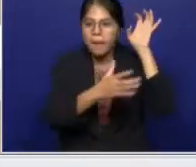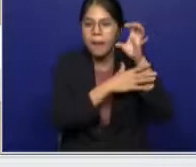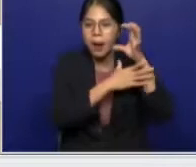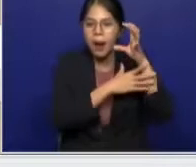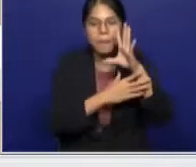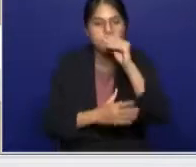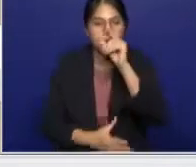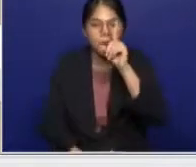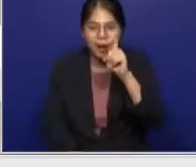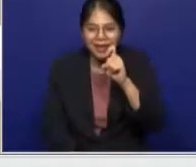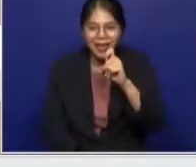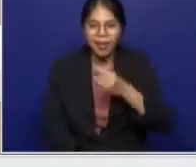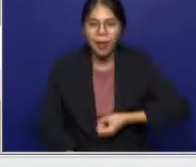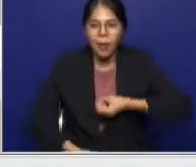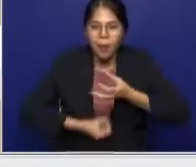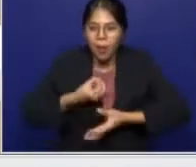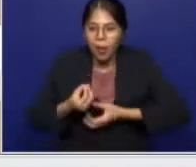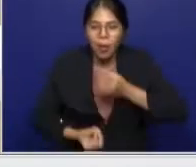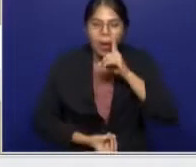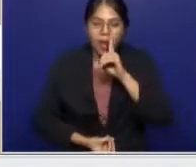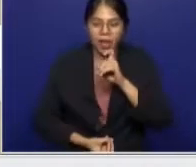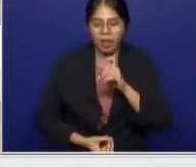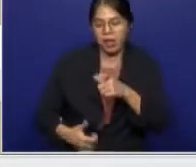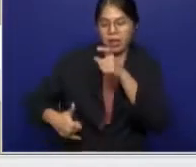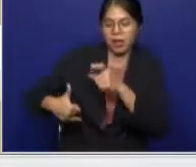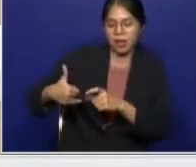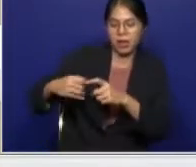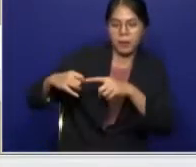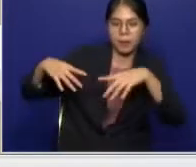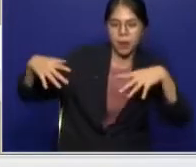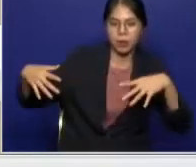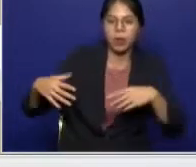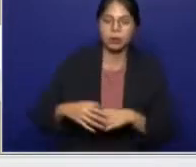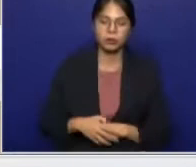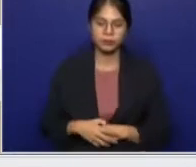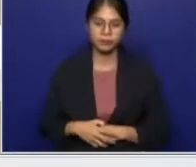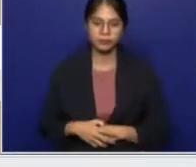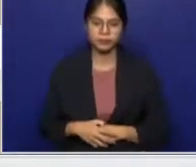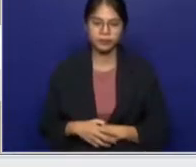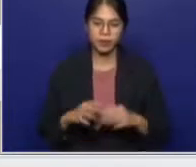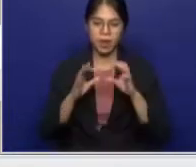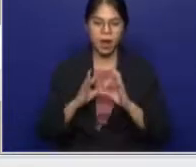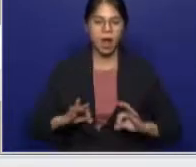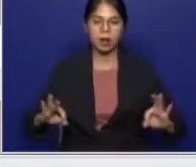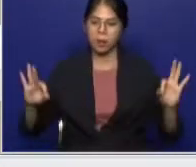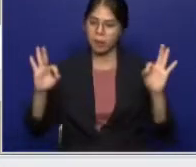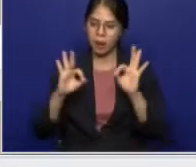าจาได้ก็เป็นบุคคลที่ไม่พึงประสงค์นะครับเพราะฉะนั้นสิ่งสำคัญก็คือ